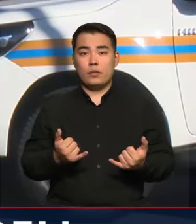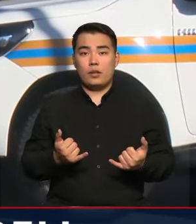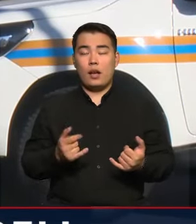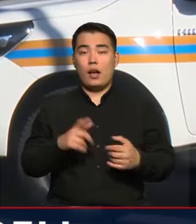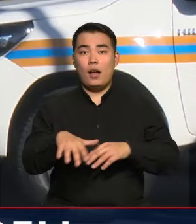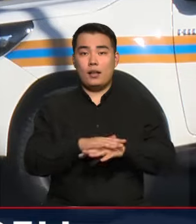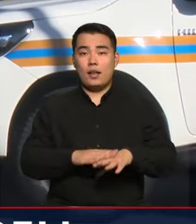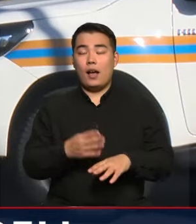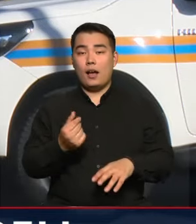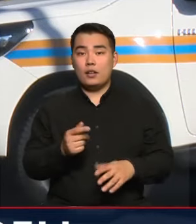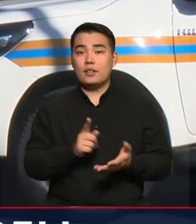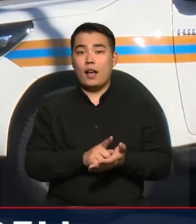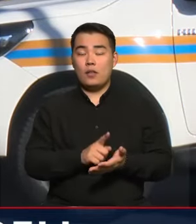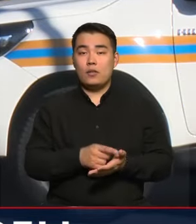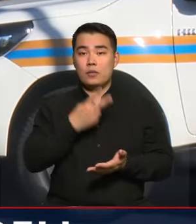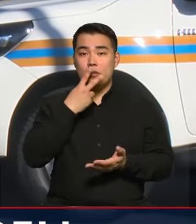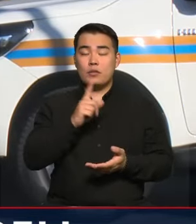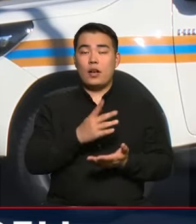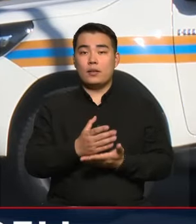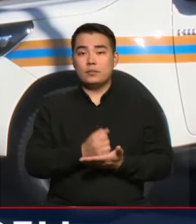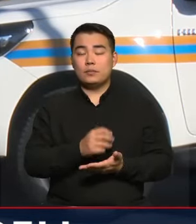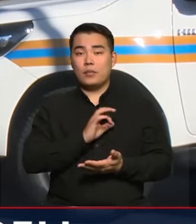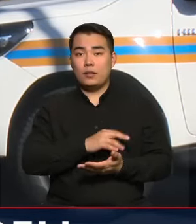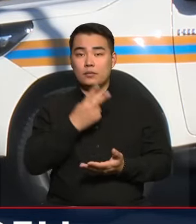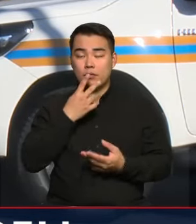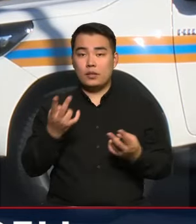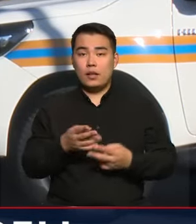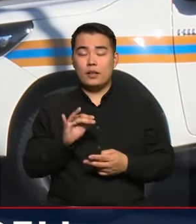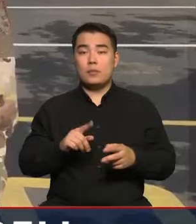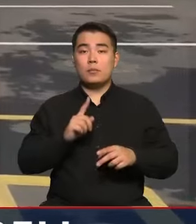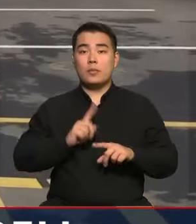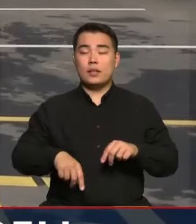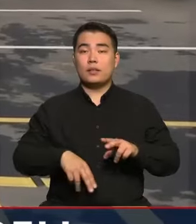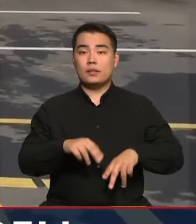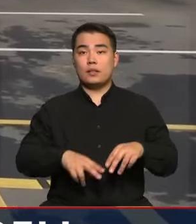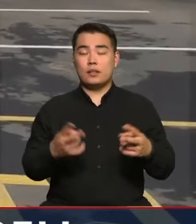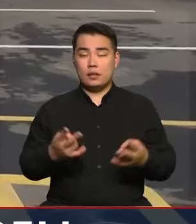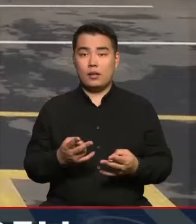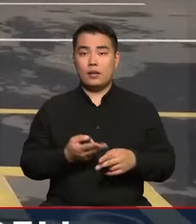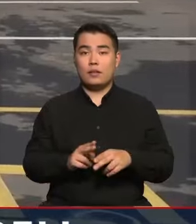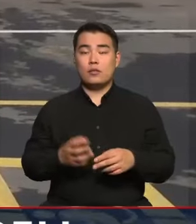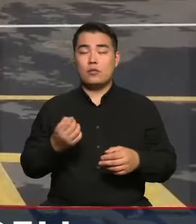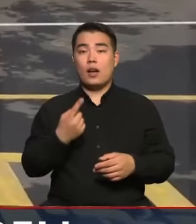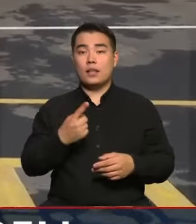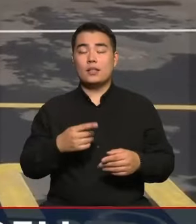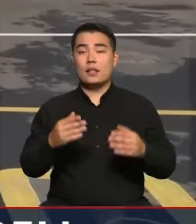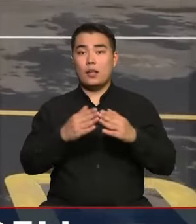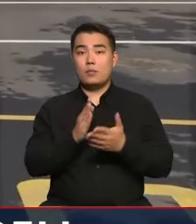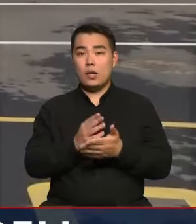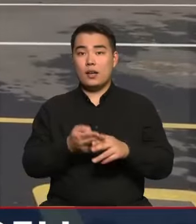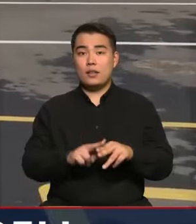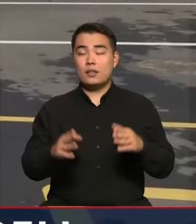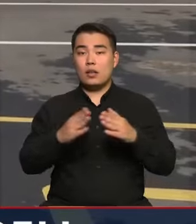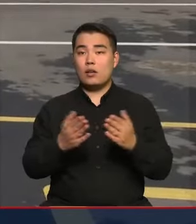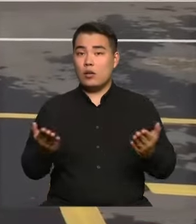халықтың ақшасында қарауымыз керек, сақтауымыз керек и тез салу керек. Сейлек мырза, біз мына жерде тағы бір ғимаратты көріп тұрмыз. Бұл қандай